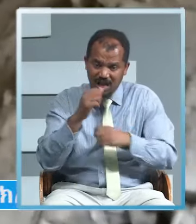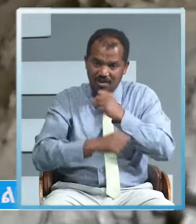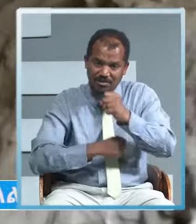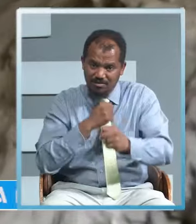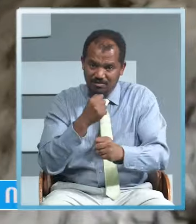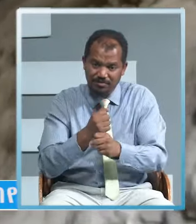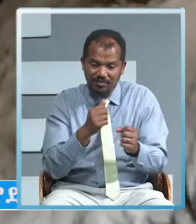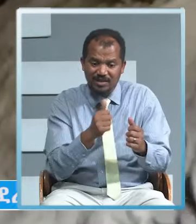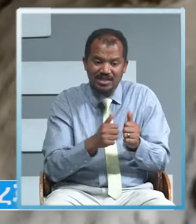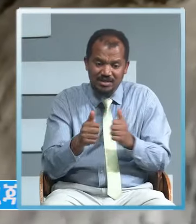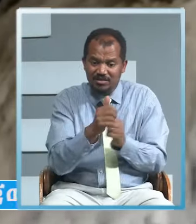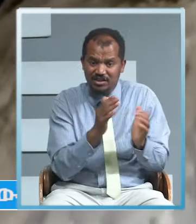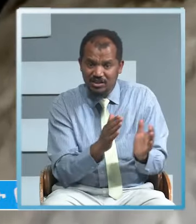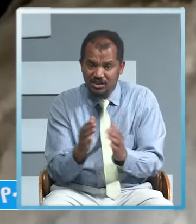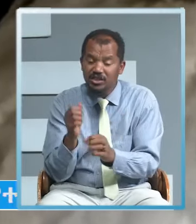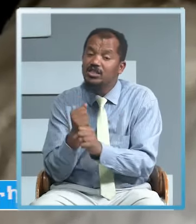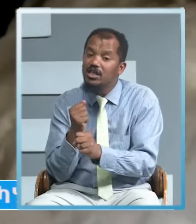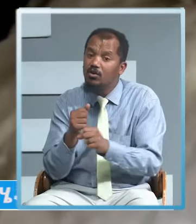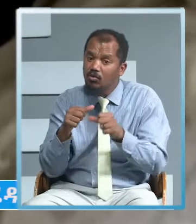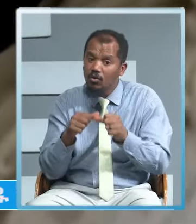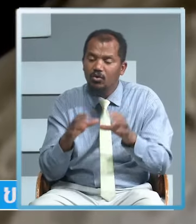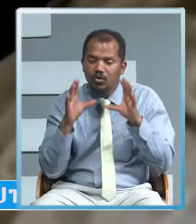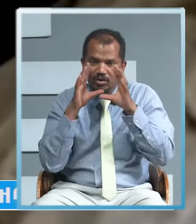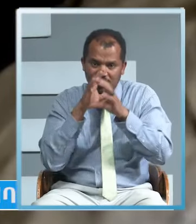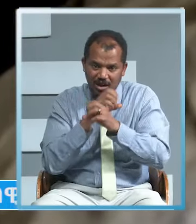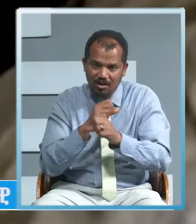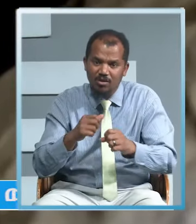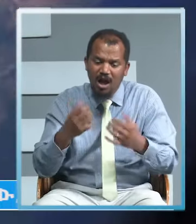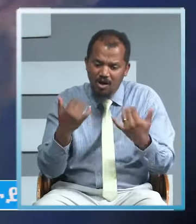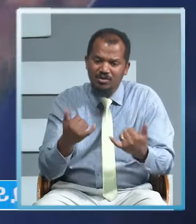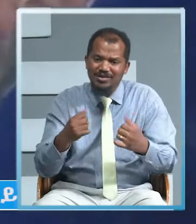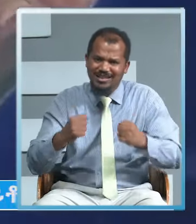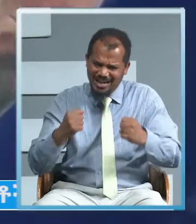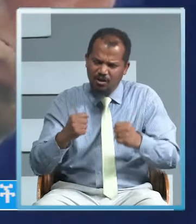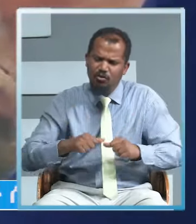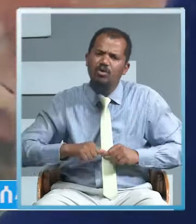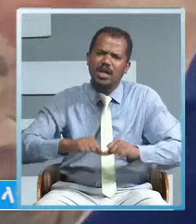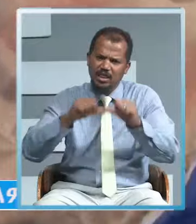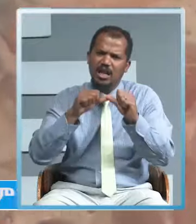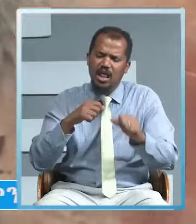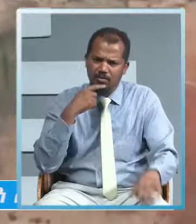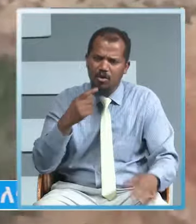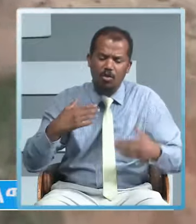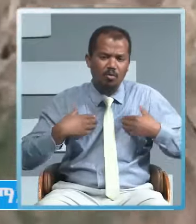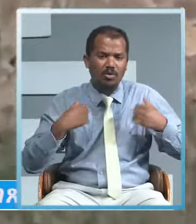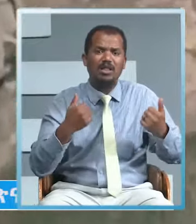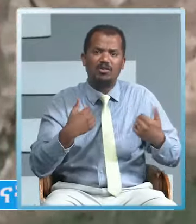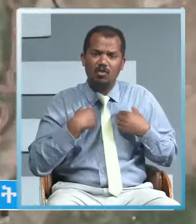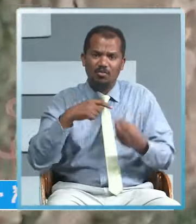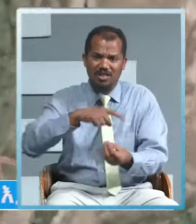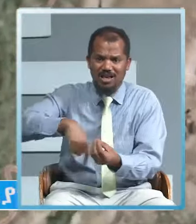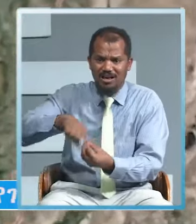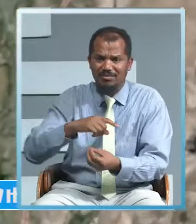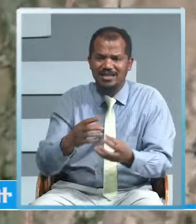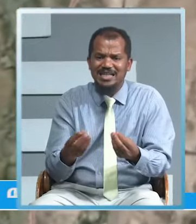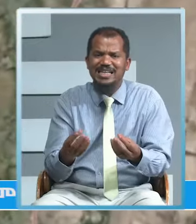ዓመተ ምህረት የቅድመ ዝግጅት ስራዎች ሲሰሩ ውለው ተጠናክሮ ይቀጥላል ብለዋል ዋና አስተዳዳሪው። ወጣቶች ያሉበት